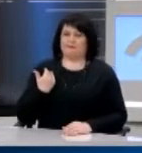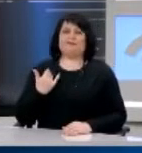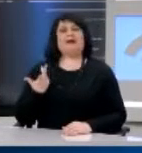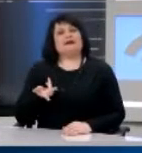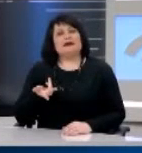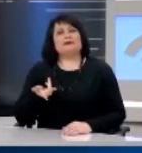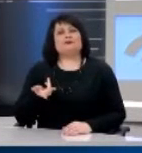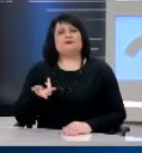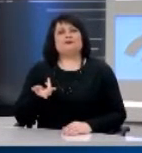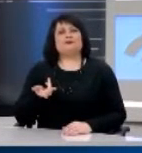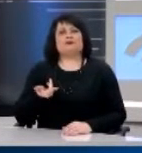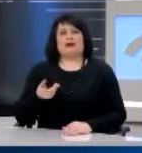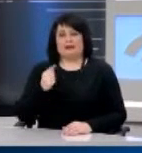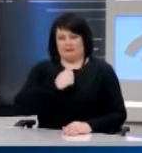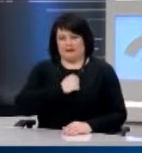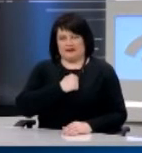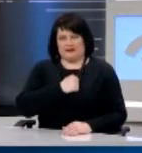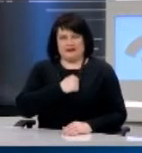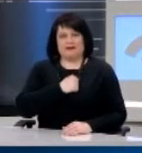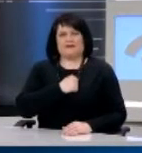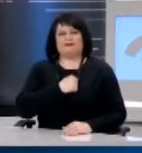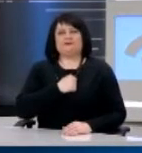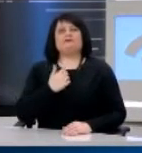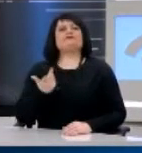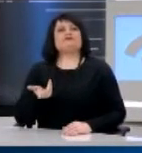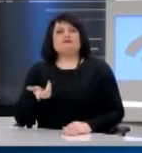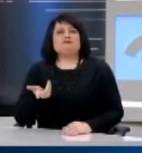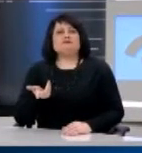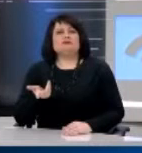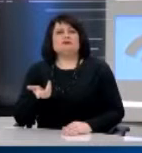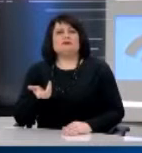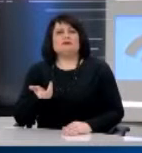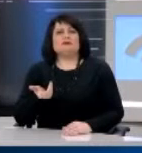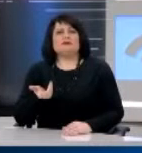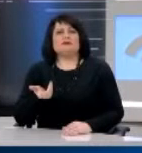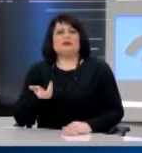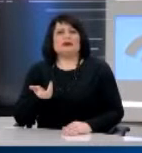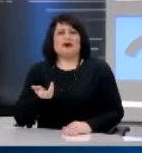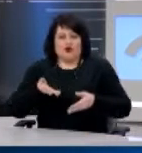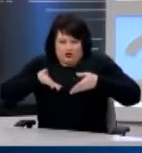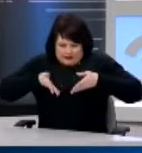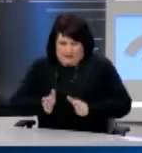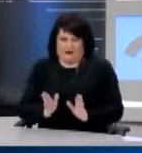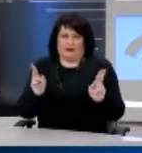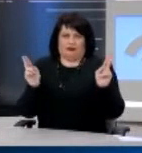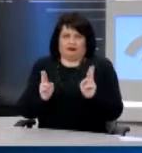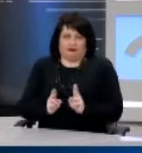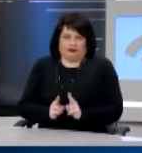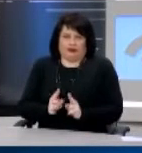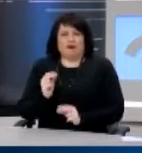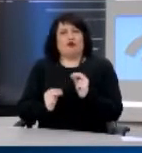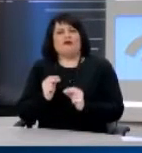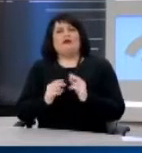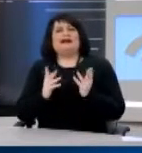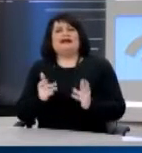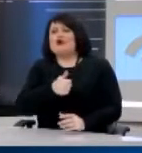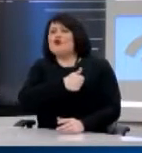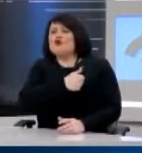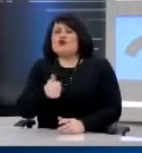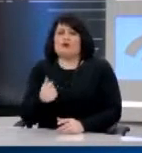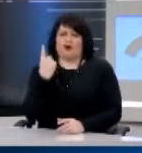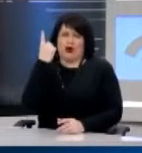είναι στην εκτίμηση ότι το δημογραφικό δεν είναι μονάχα